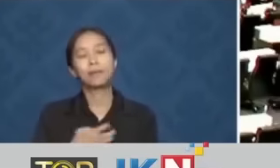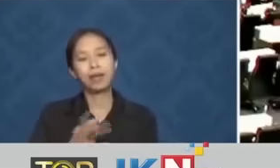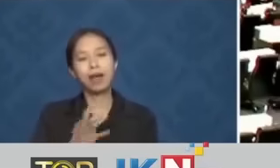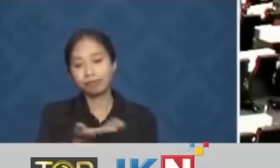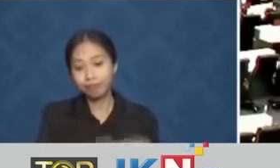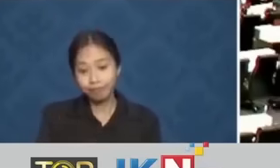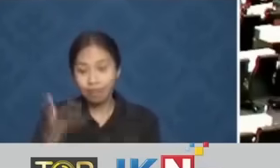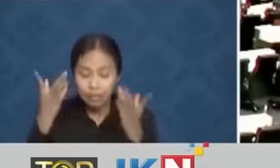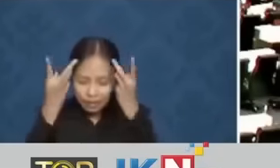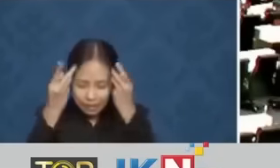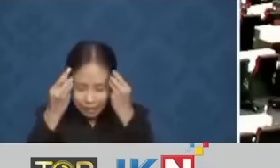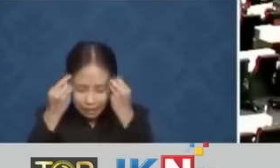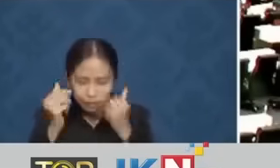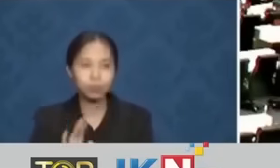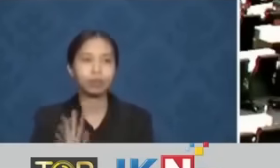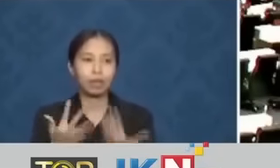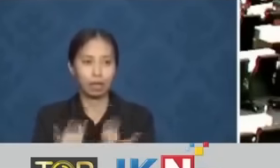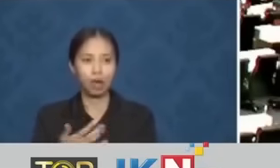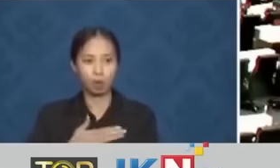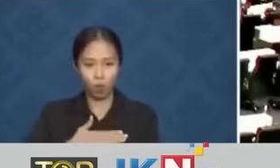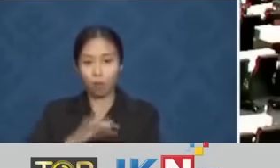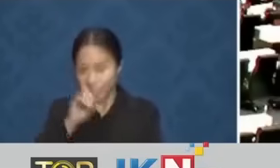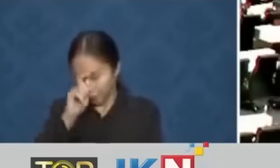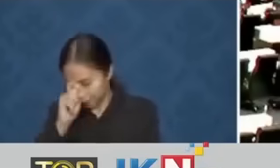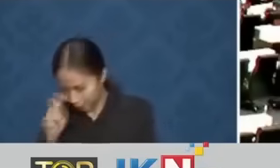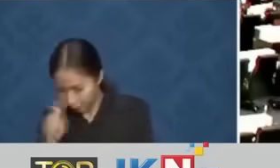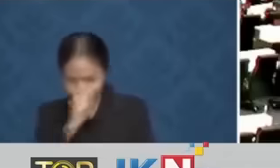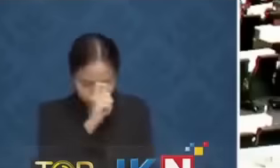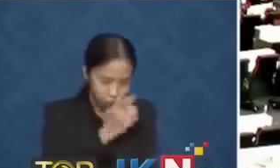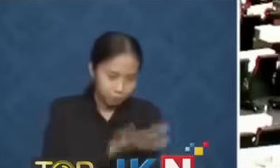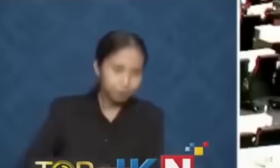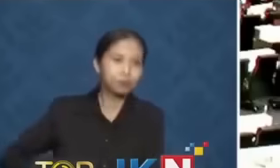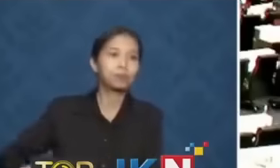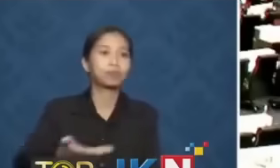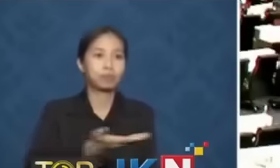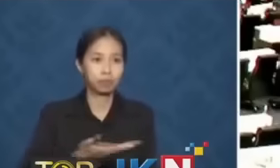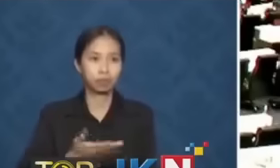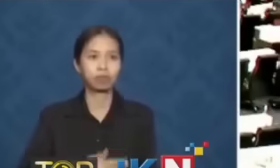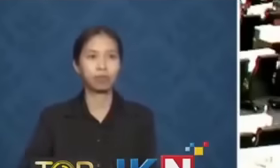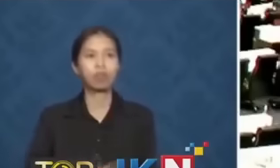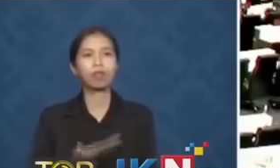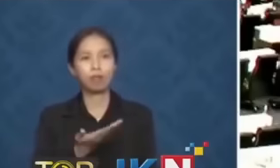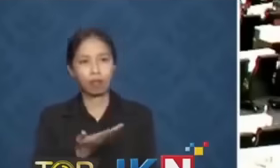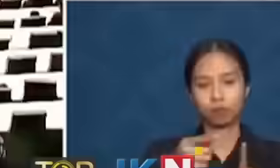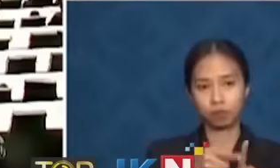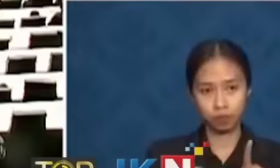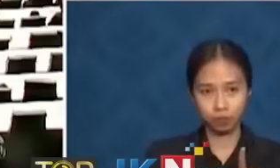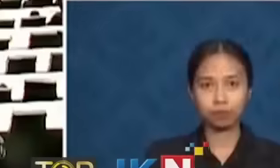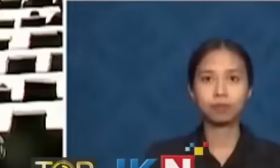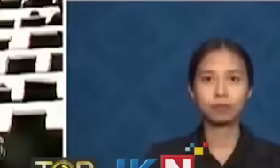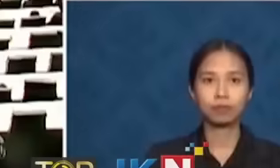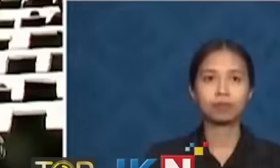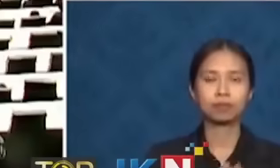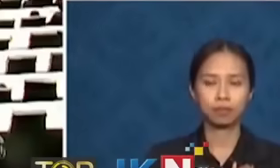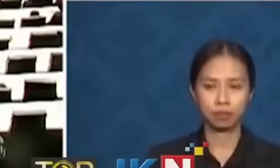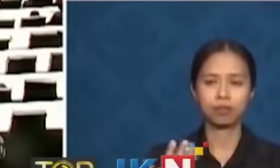นของการอภิปรายของนายวิโรจน์ลักษณะอดิศรครับวันนี้วิโรจน์เนี่ยนะมาแนวช่วยขานเรียกได้ว่า จากกรณี